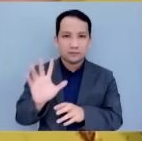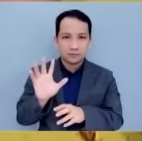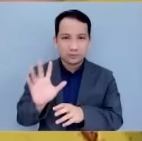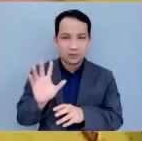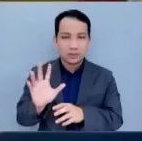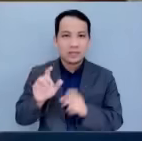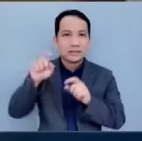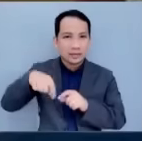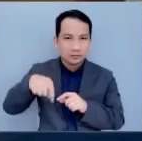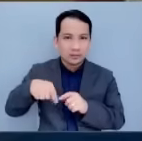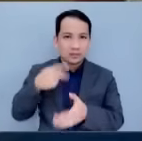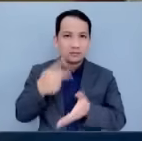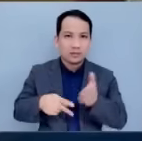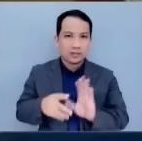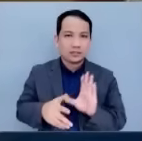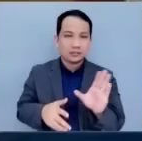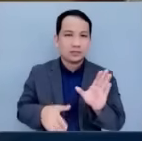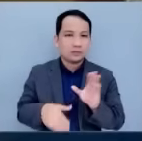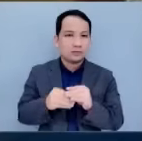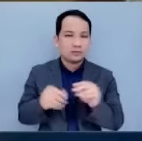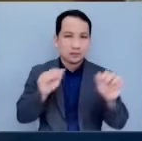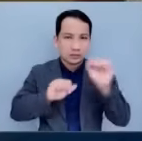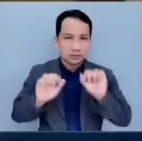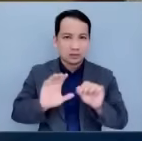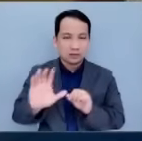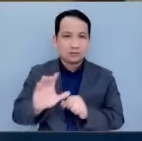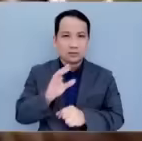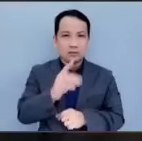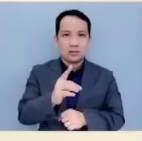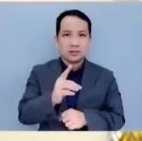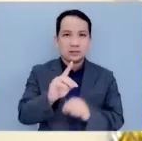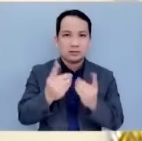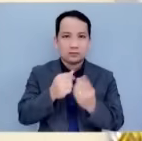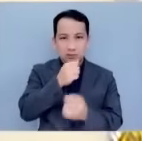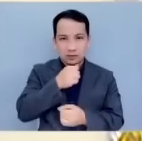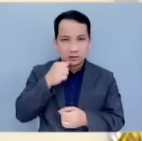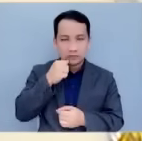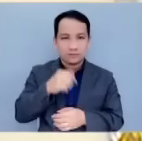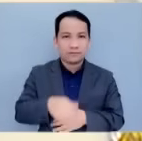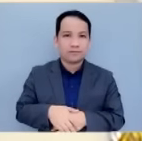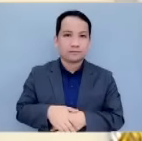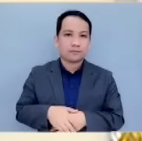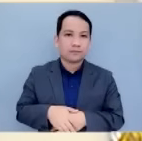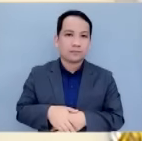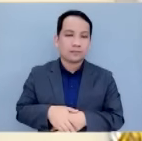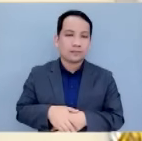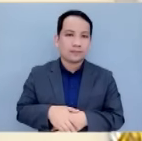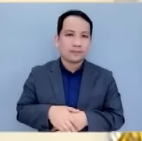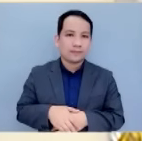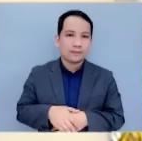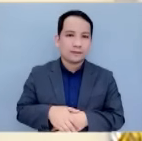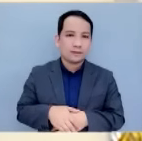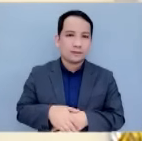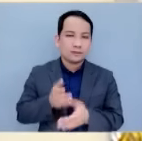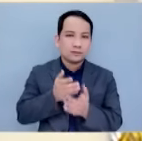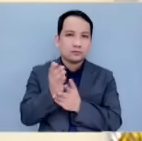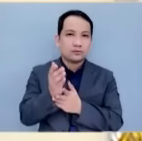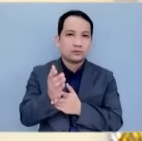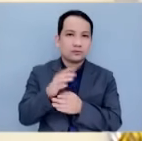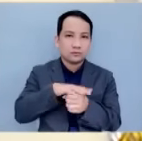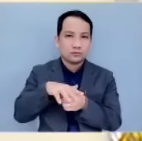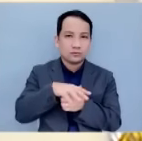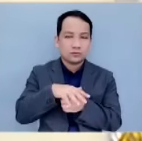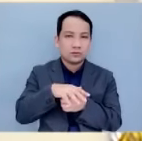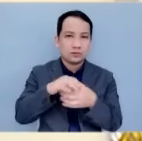ang presyo nito. Ina-action na raw ito ng Department of Agriculture. Sa usapin ng local governments, through the Local Price Coordinating